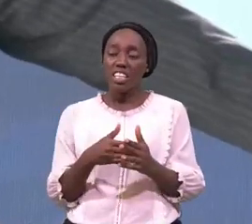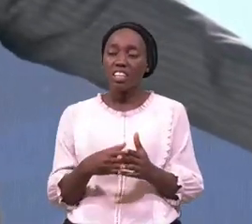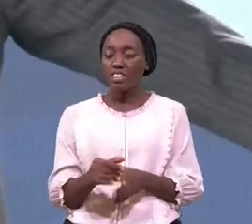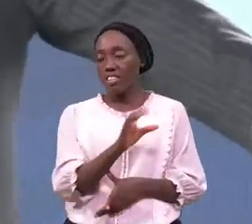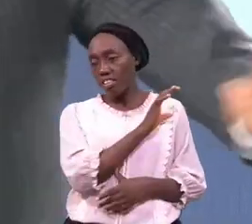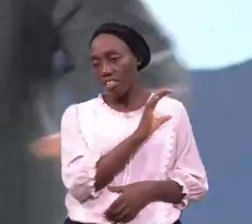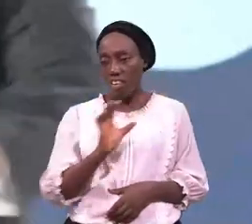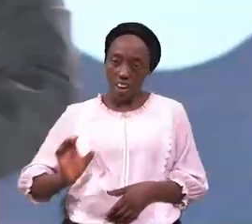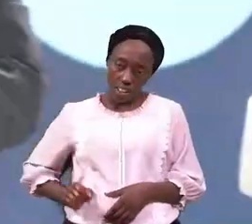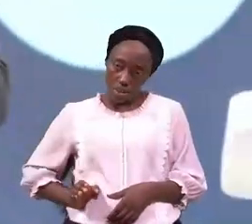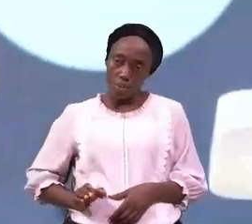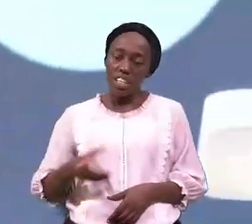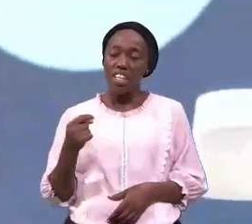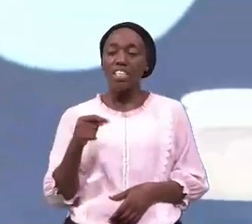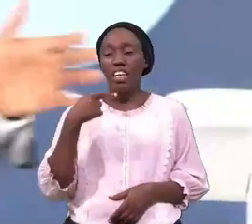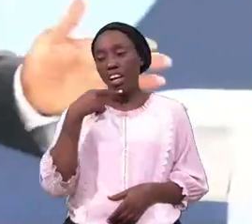contre Christ.